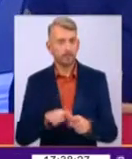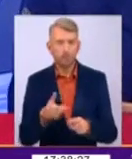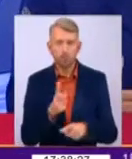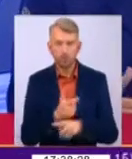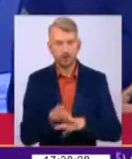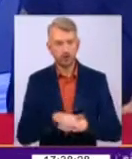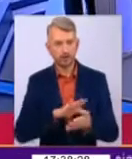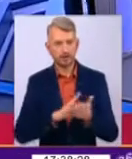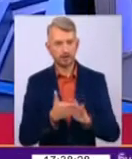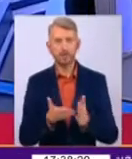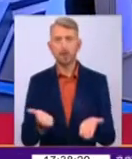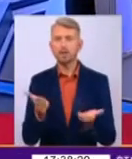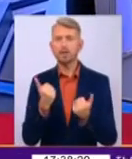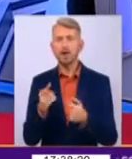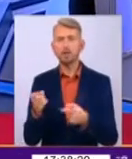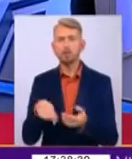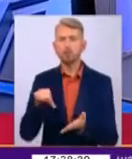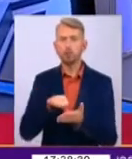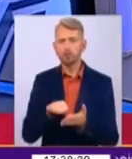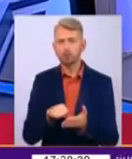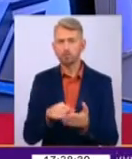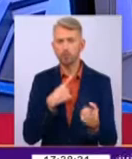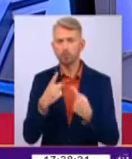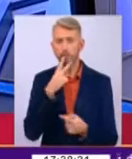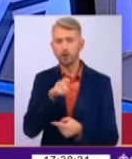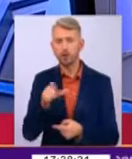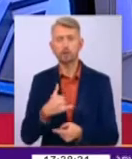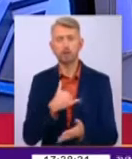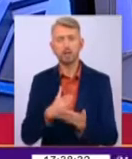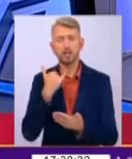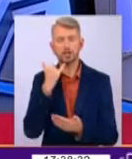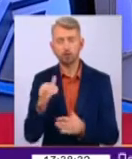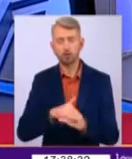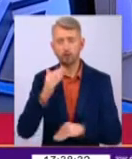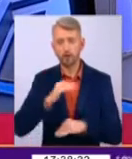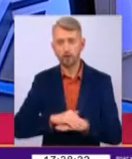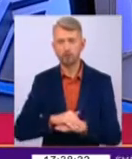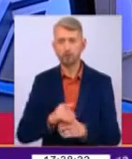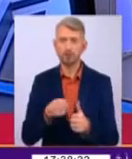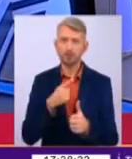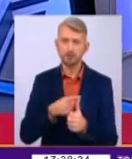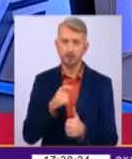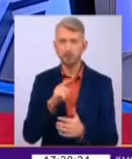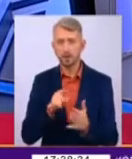стан. Давайте додамо, долучимо до розмови глядачів. В нас є телефонний дзвінок. Доброго вечора, як вас звуть, та